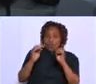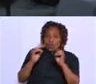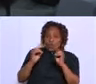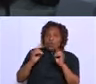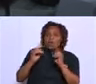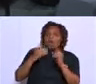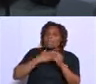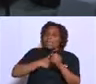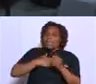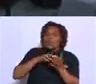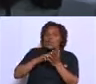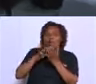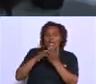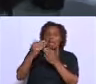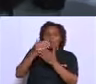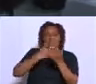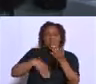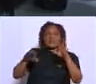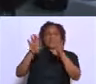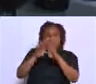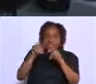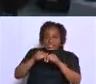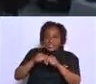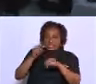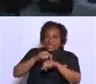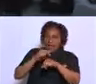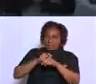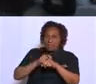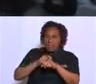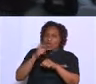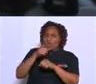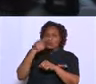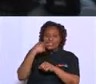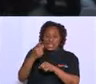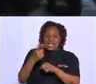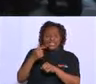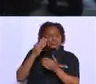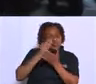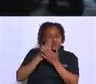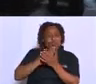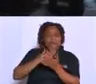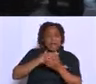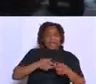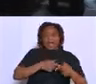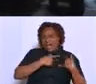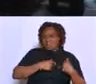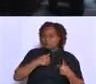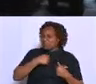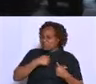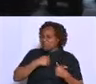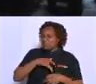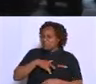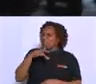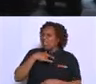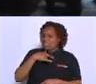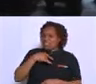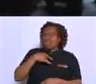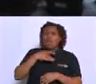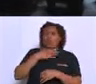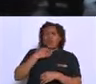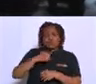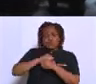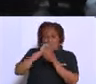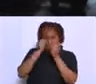nafasi kabla haijafungwa nafasi hii. Na wewe njoo unasema kwa kweli ndani ya moyo wangu nasikia niweze kufanya maombi